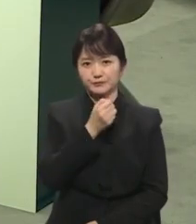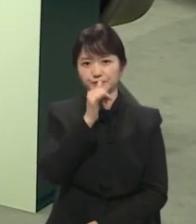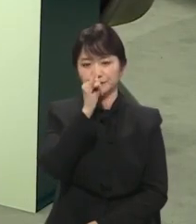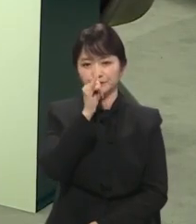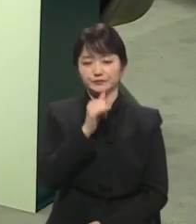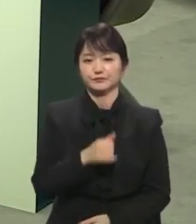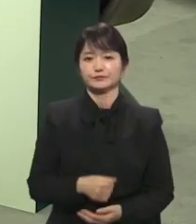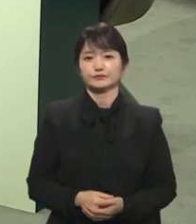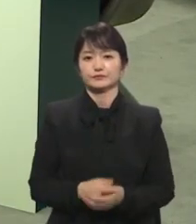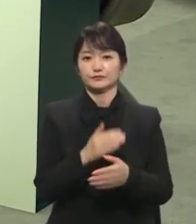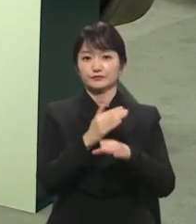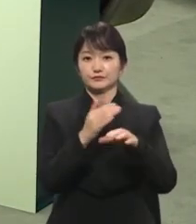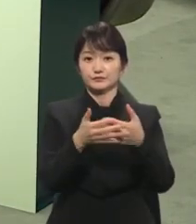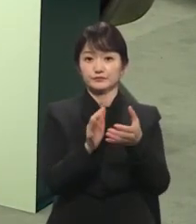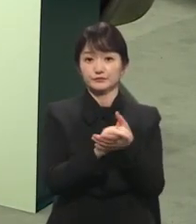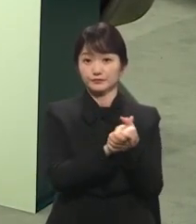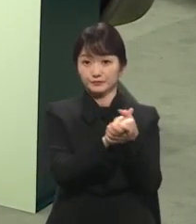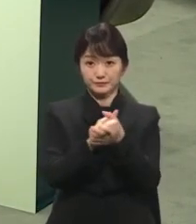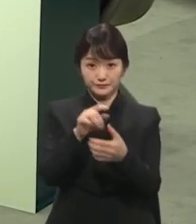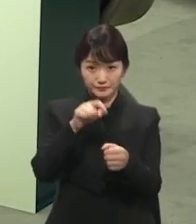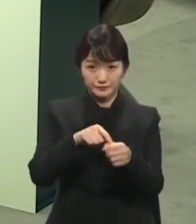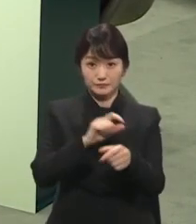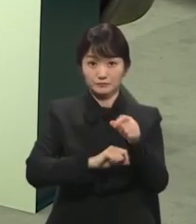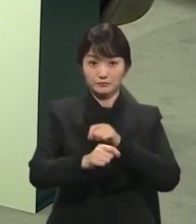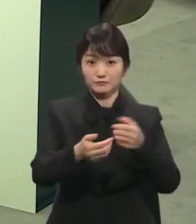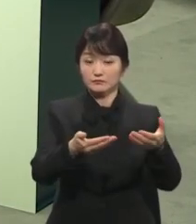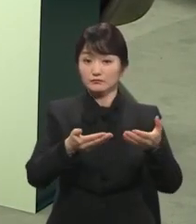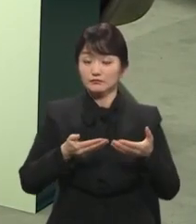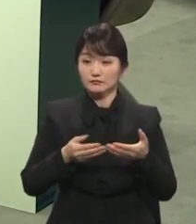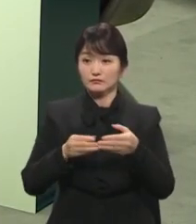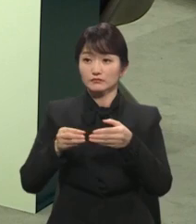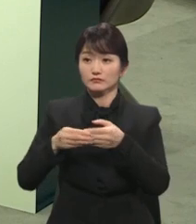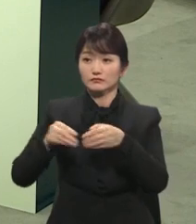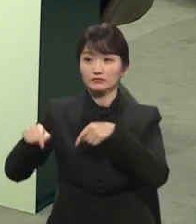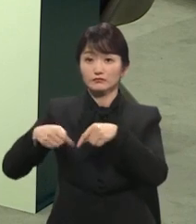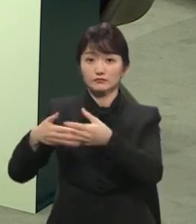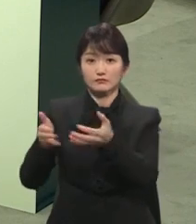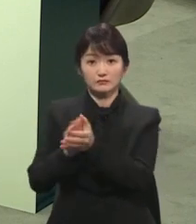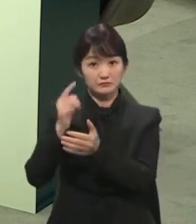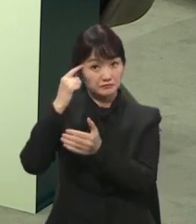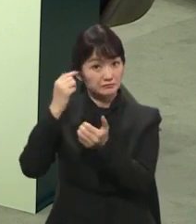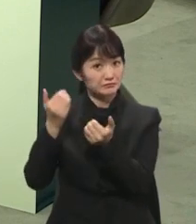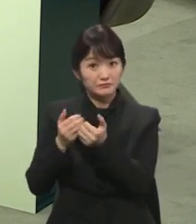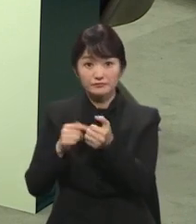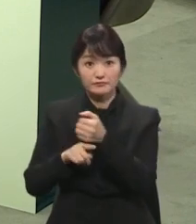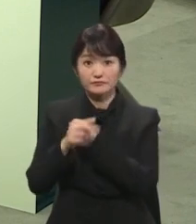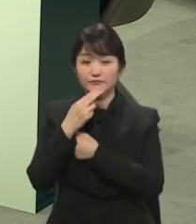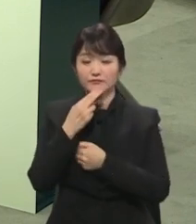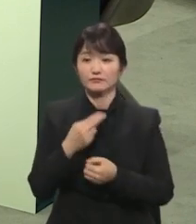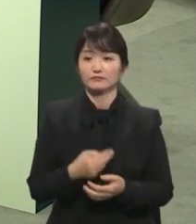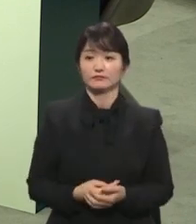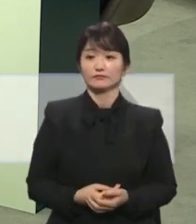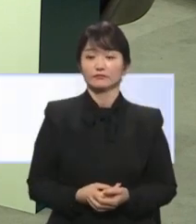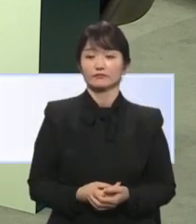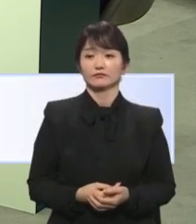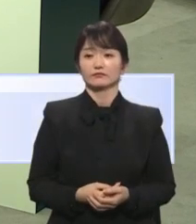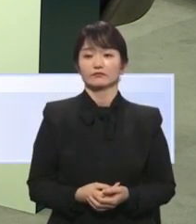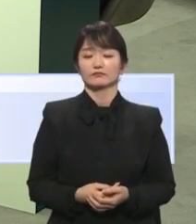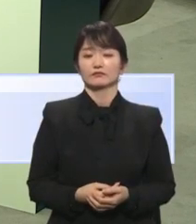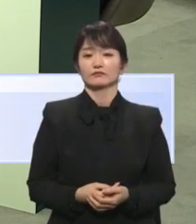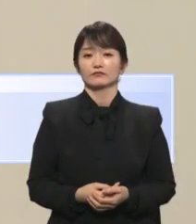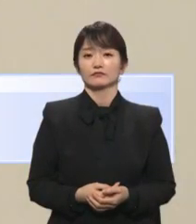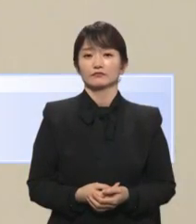자 당의 화합을 위해 적극적으로 수용하겠다 뭐 지도부도 반대할 이유가 없다 이런 뜻일까요 우선은 사실 뭐